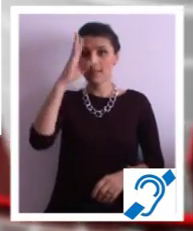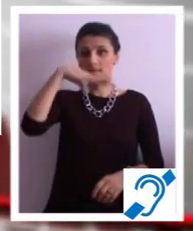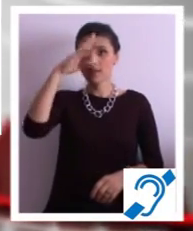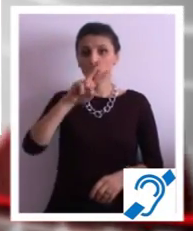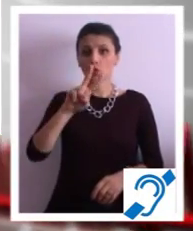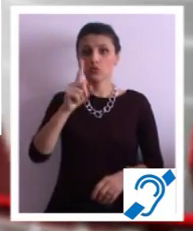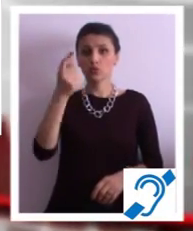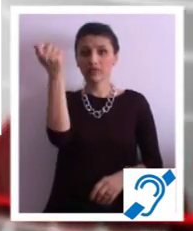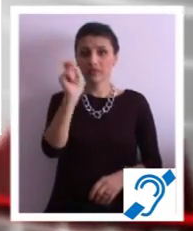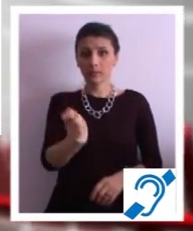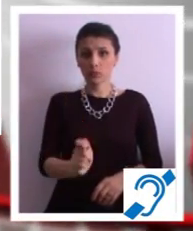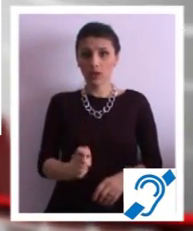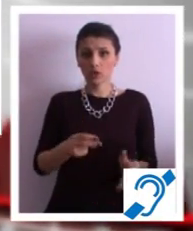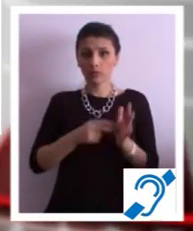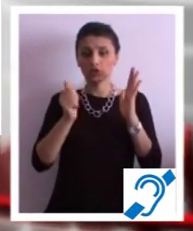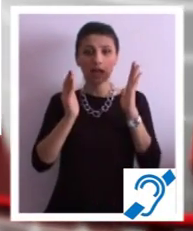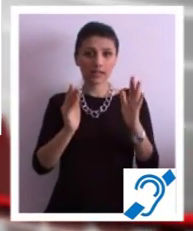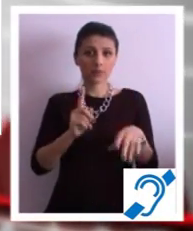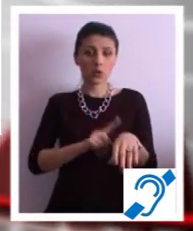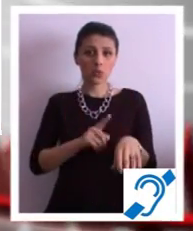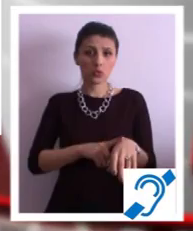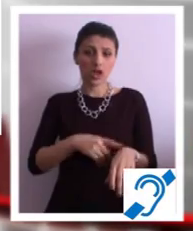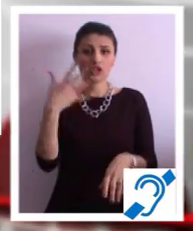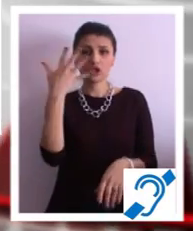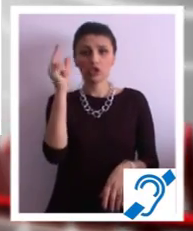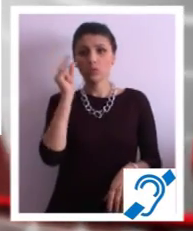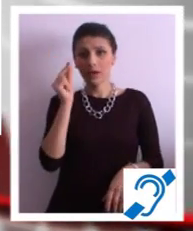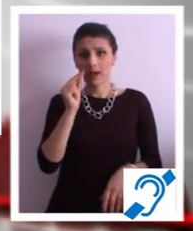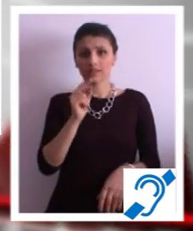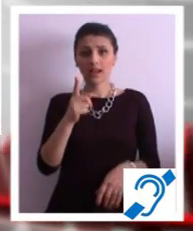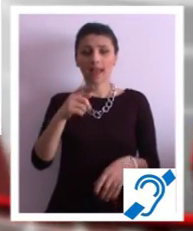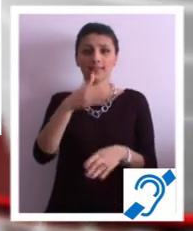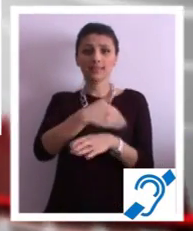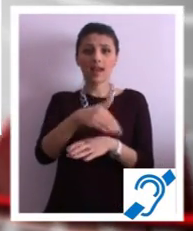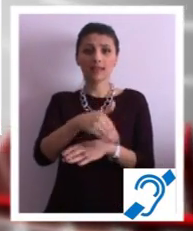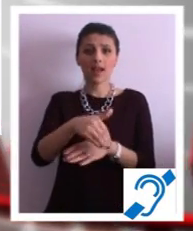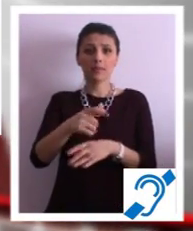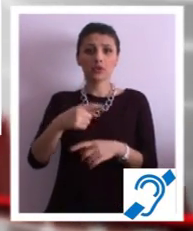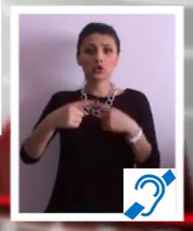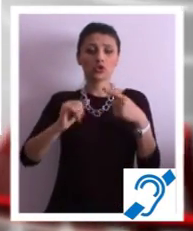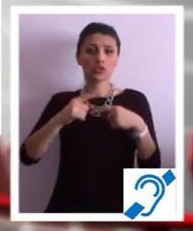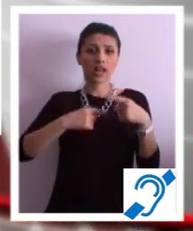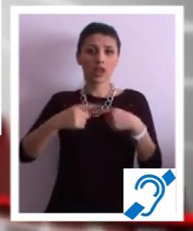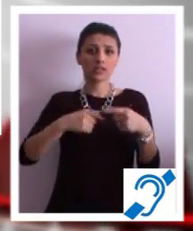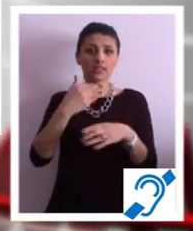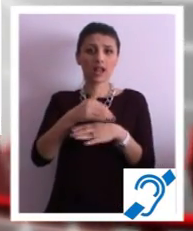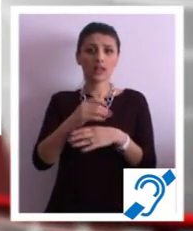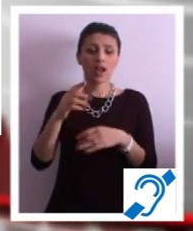21 februarie 2016, în jurul orilor 17, la intersecția străzilor șoseaua națională cu strada